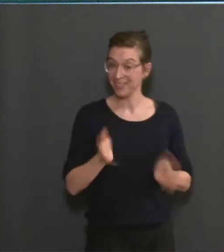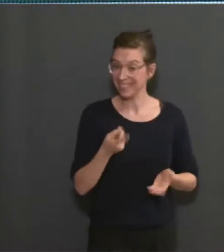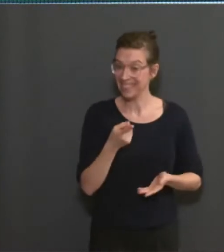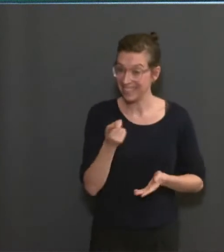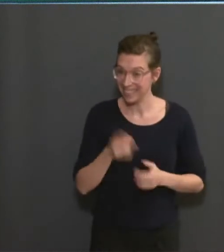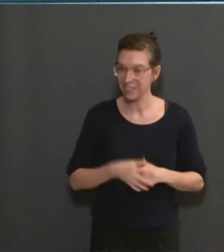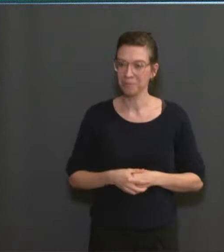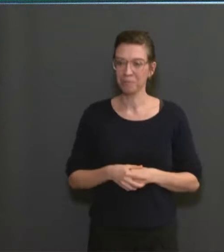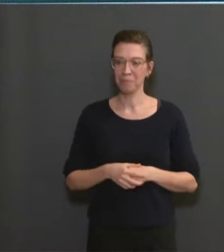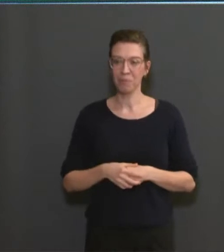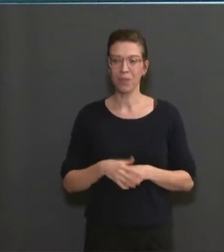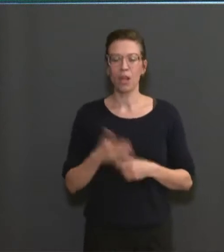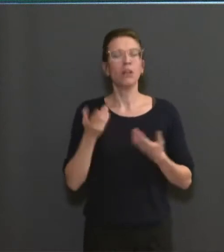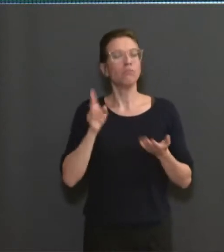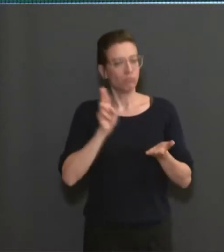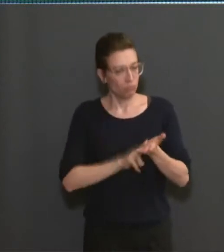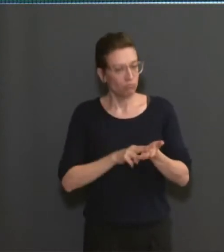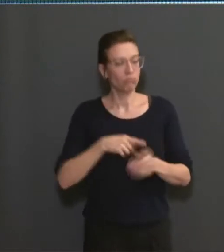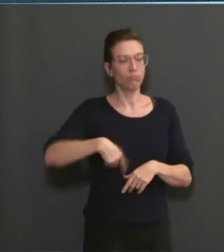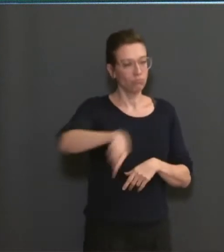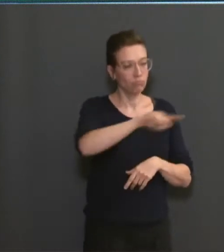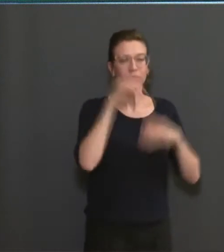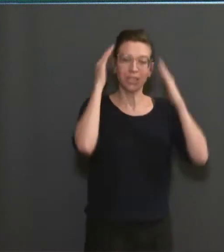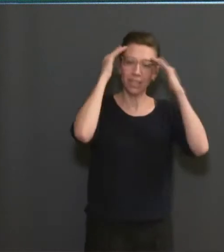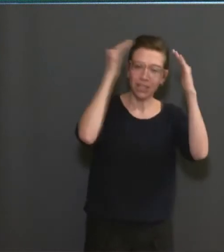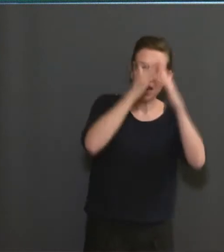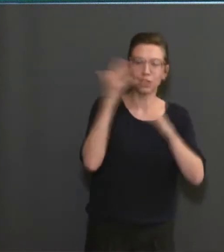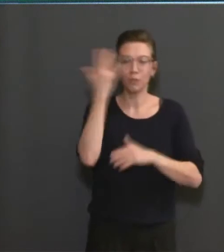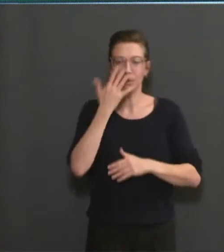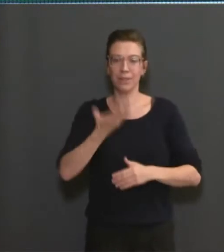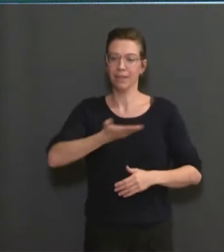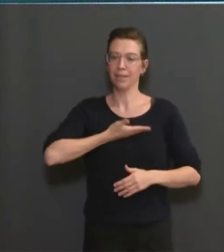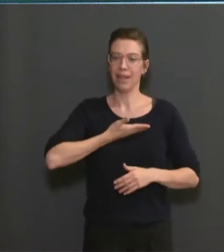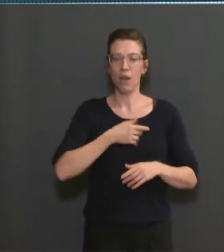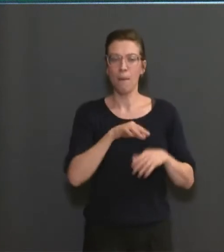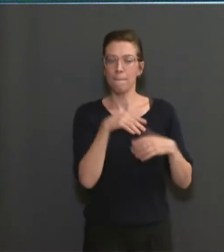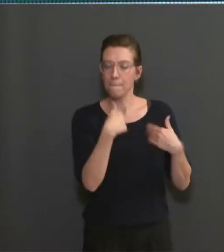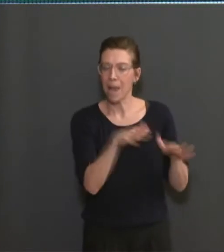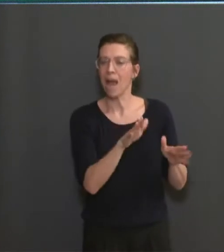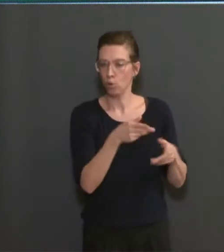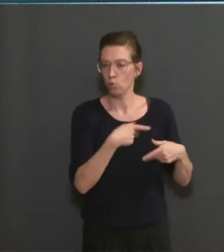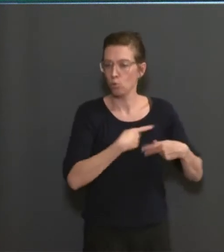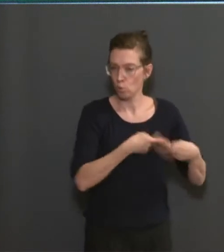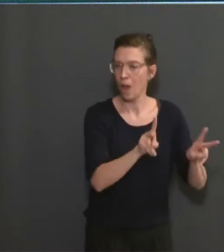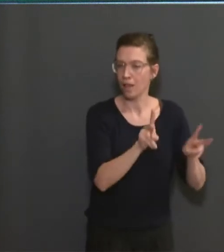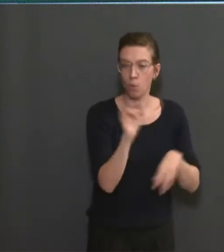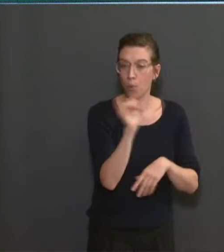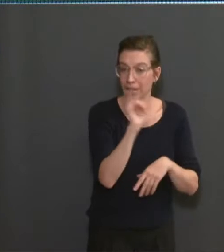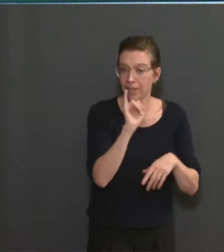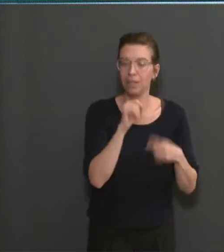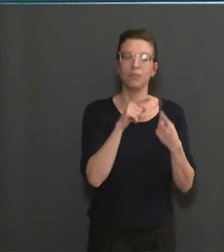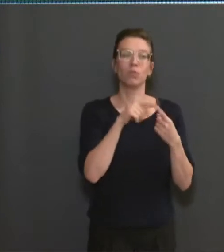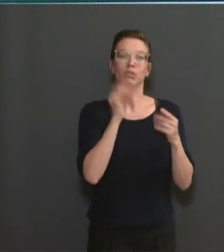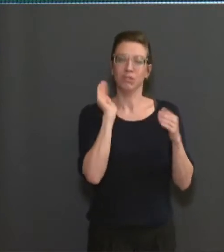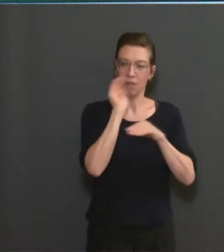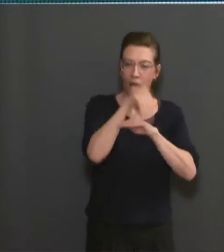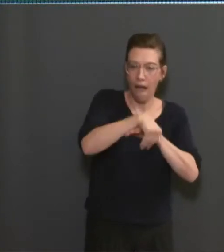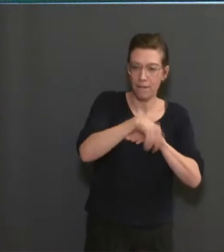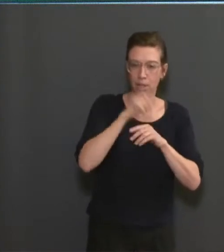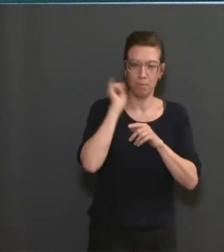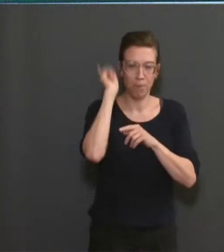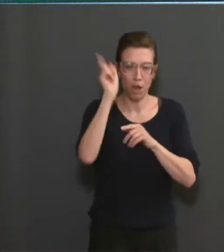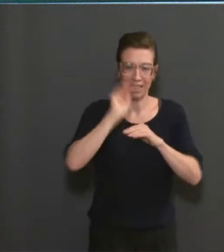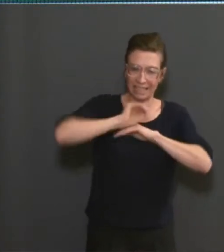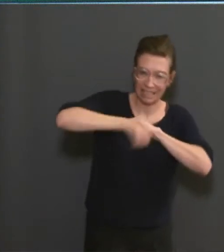avondklok en de quarantaineregels van onze ministers. Toch zullen ook de Sint en zijn Pieten erg voorzichtig